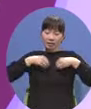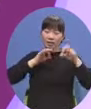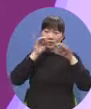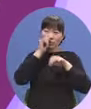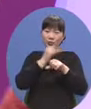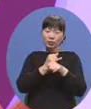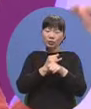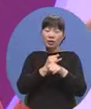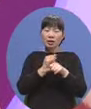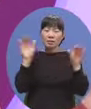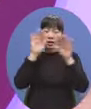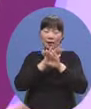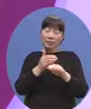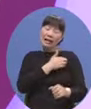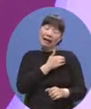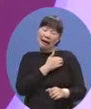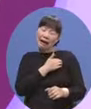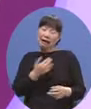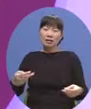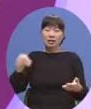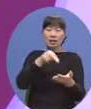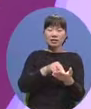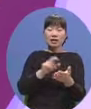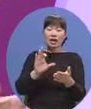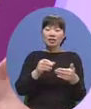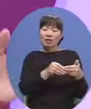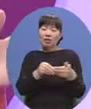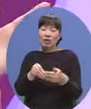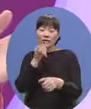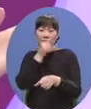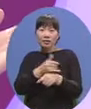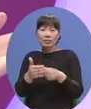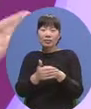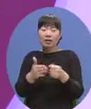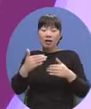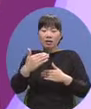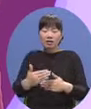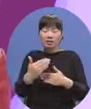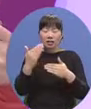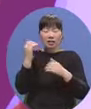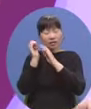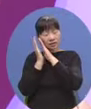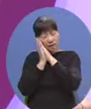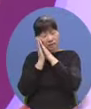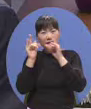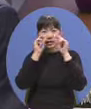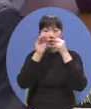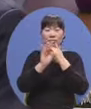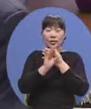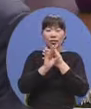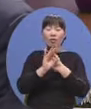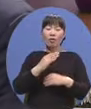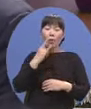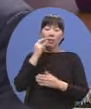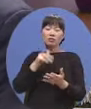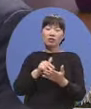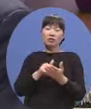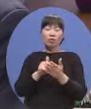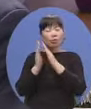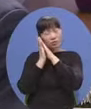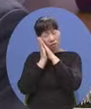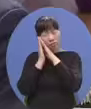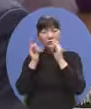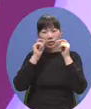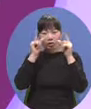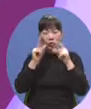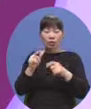일어나서 쉬할래 해서 변기까지 가서 써야 되잖아요. 네. 그러니까 그 과정에서 우선 잠이 깨면 저도 얘를 데려가지고 네. 데리고 왔다 갔다 네. 하는